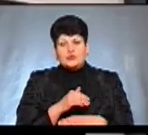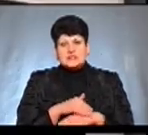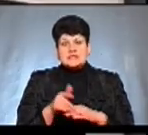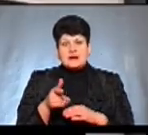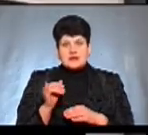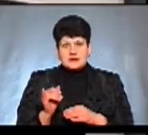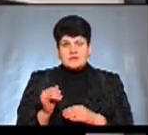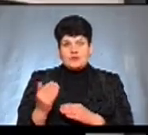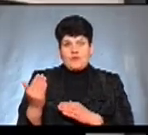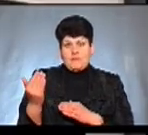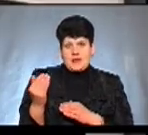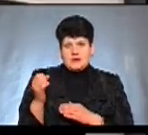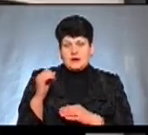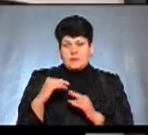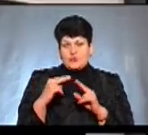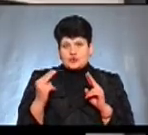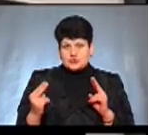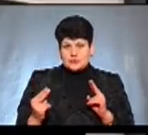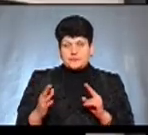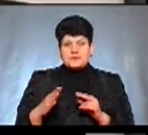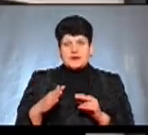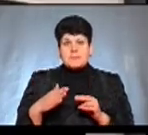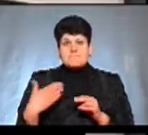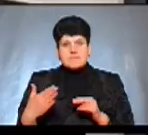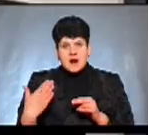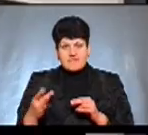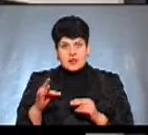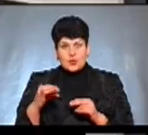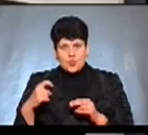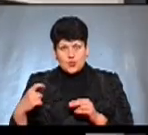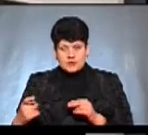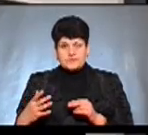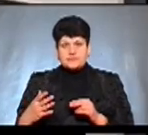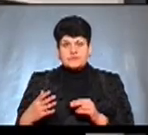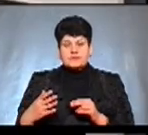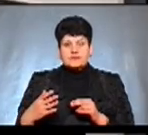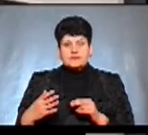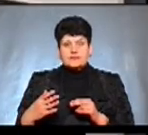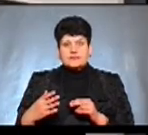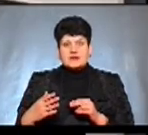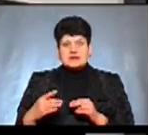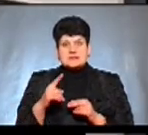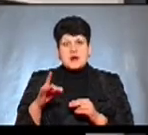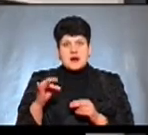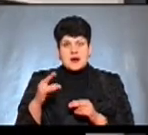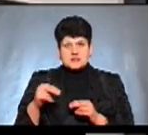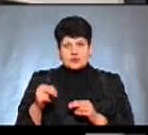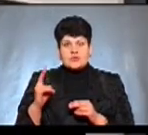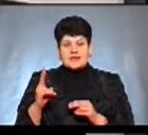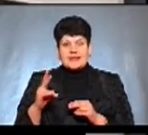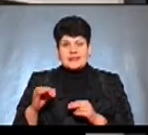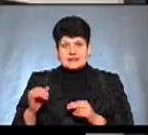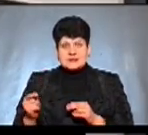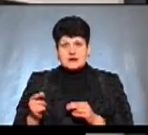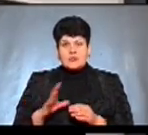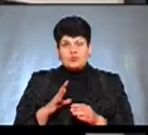перед мостом, і якраз це права половина, правий рух, якщо дивитися зі сторони, ще раз підкреслю, з Барашського кільця, гальмування